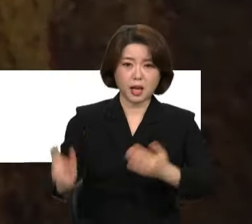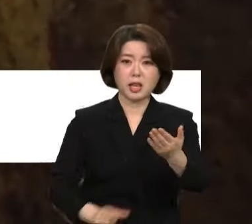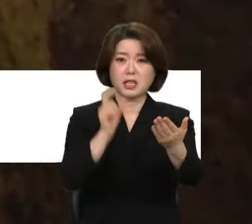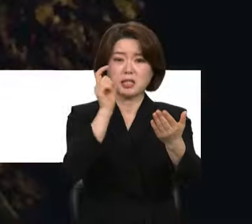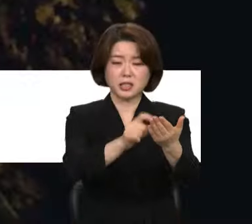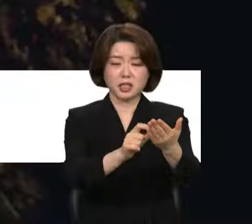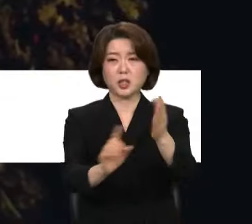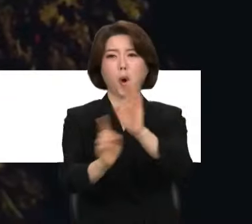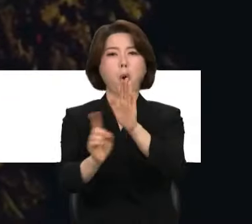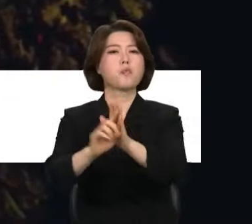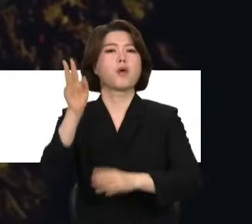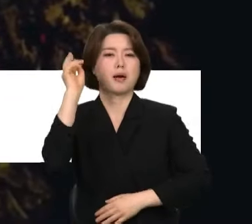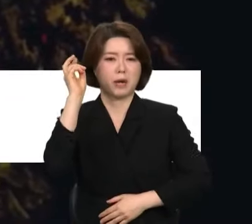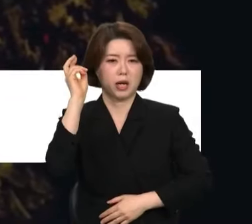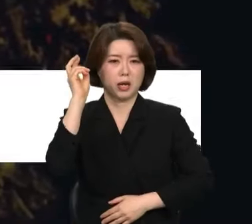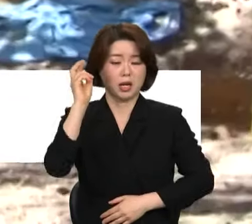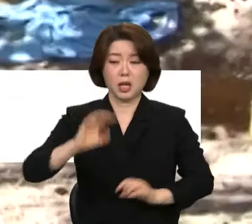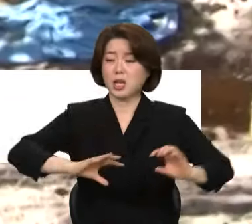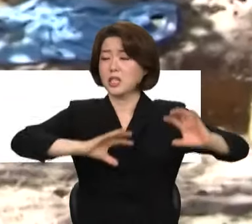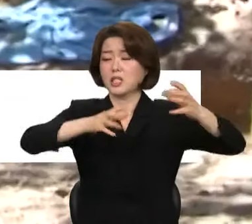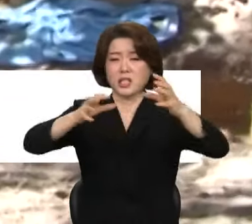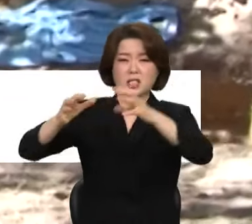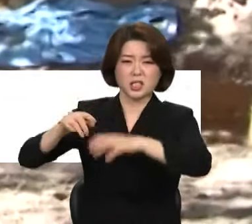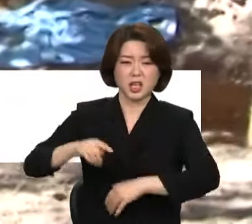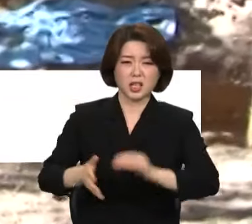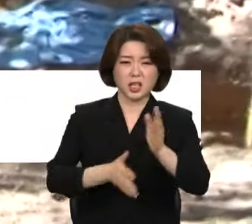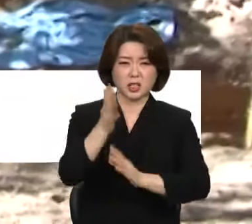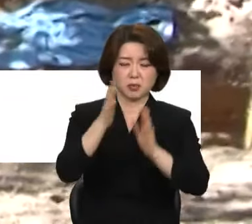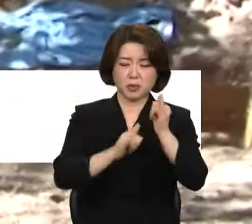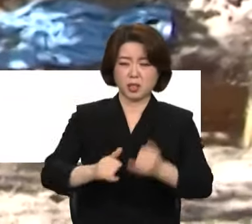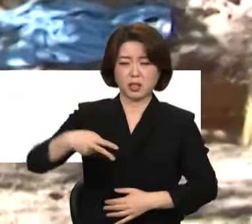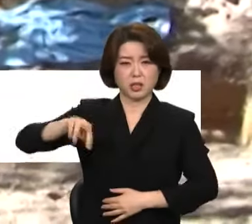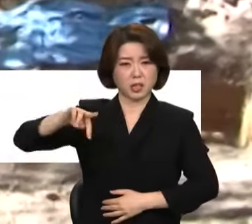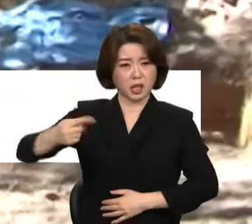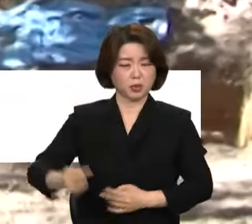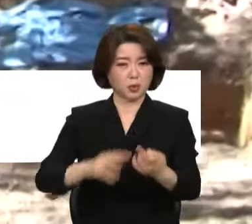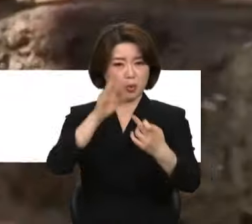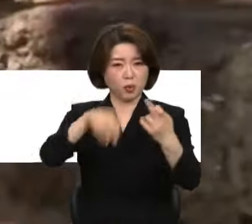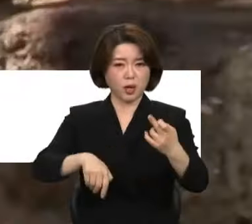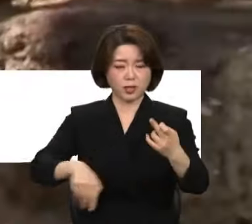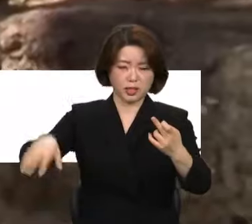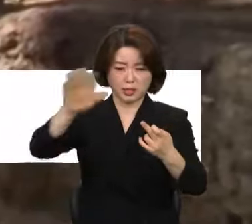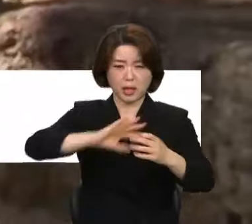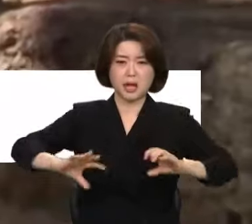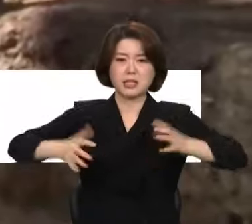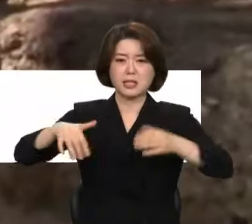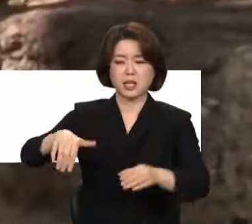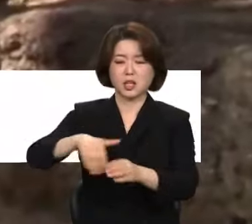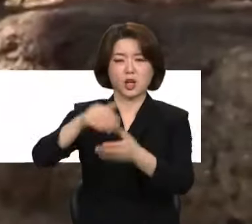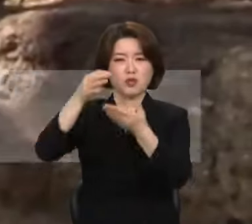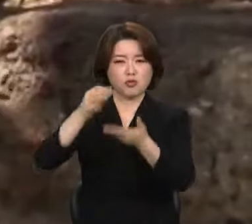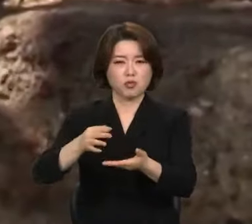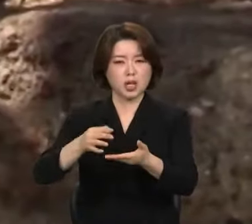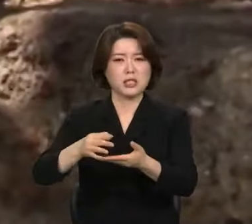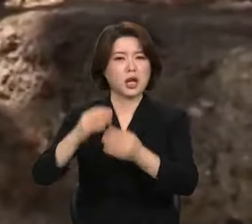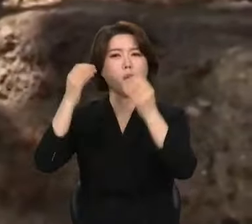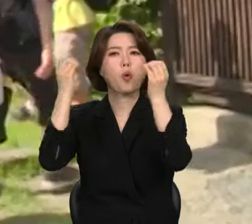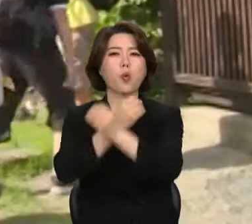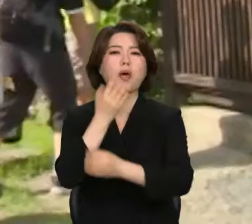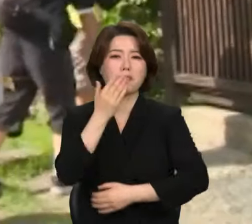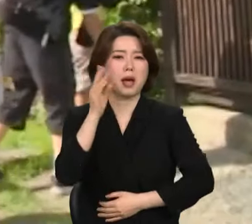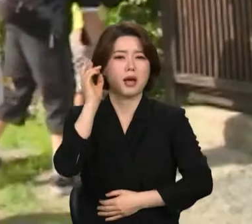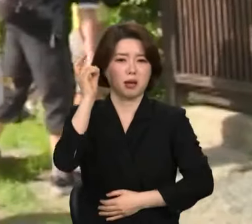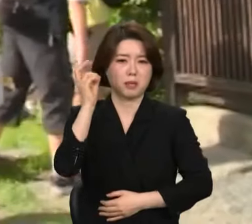하는 것이지 세계 시민들은 사도광산 전체를 세계유산이라고 오해할 가능성이 있습니다. 도쿄에서